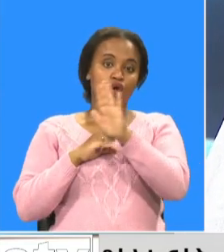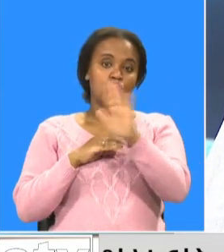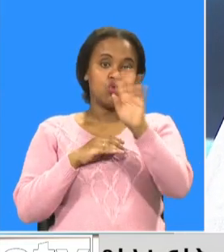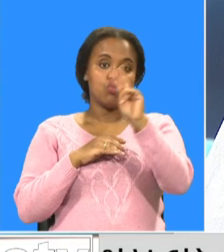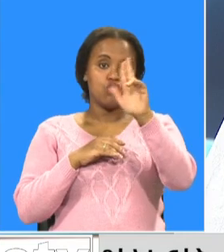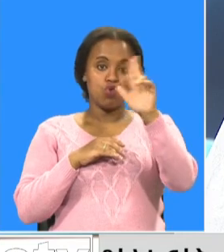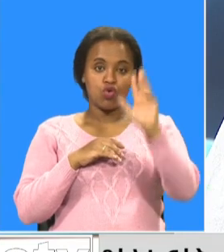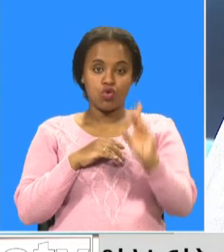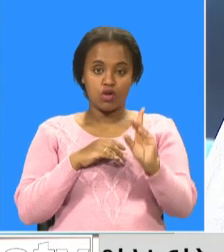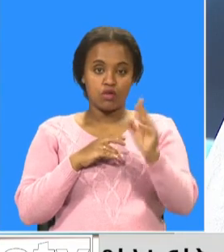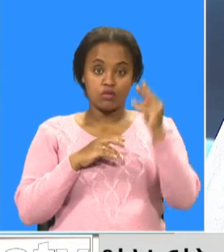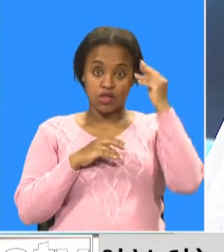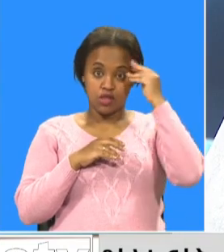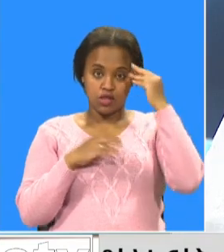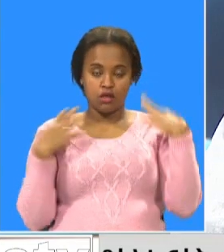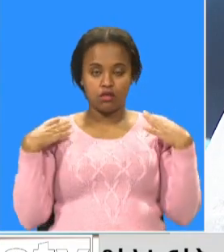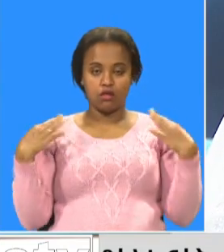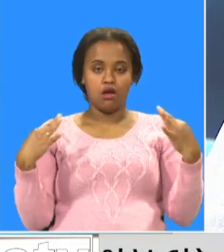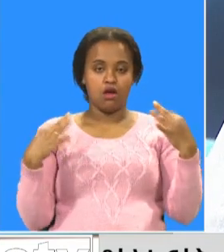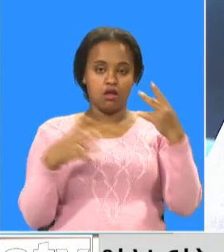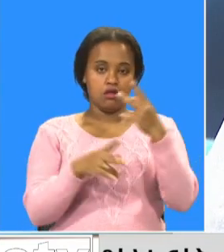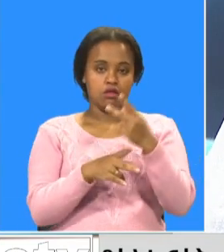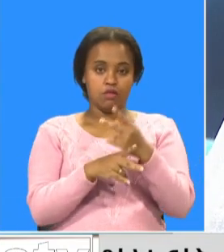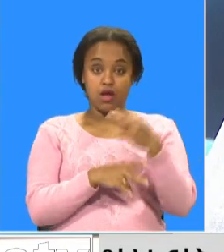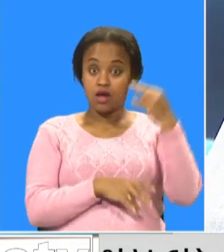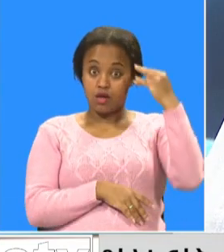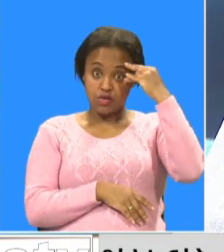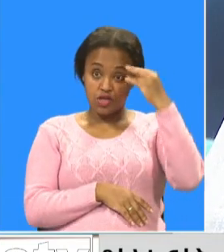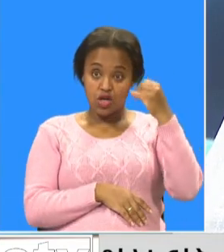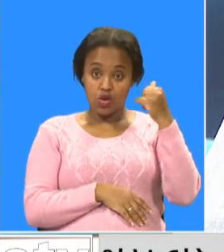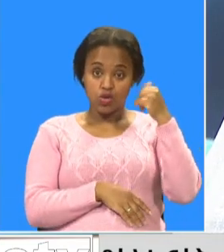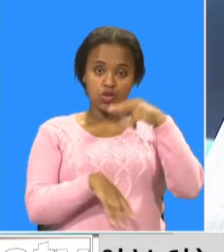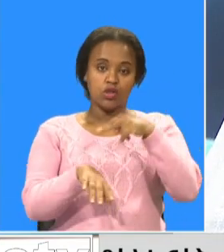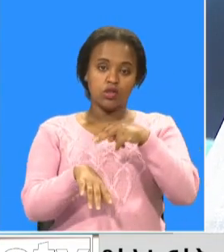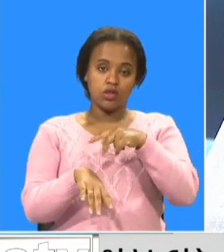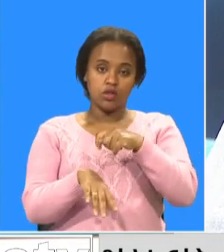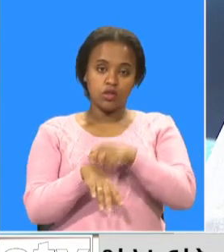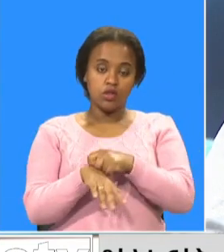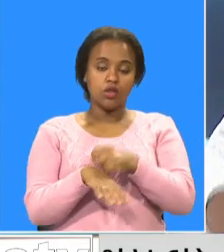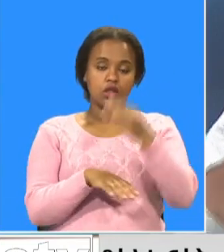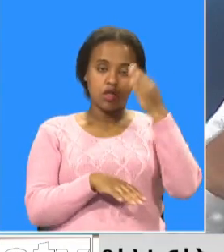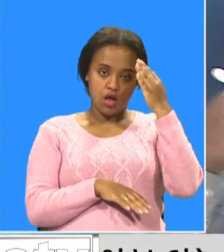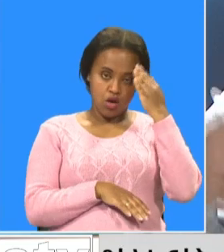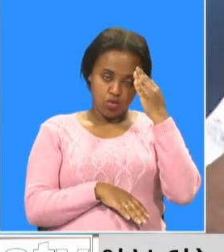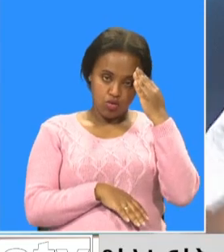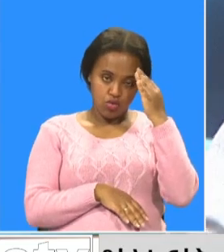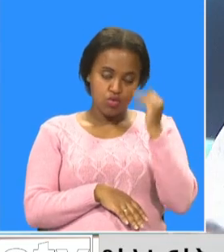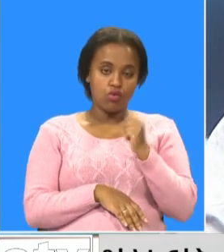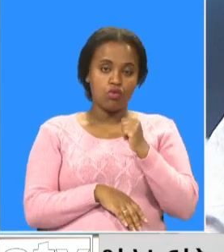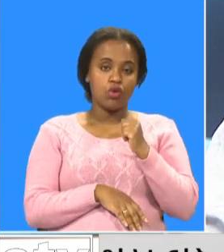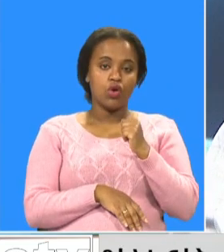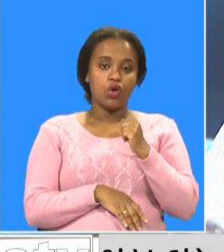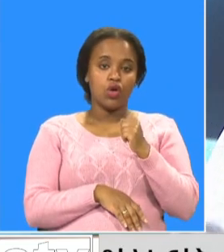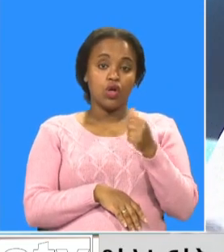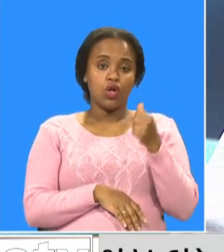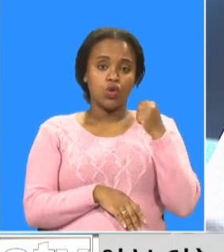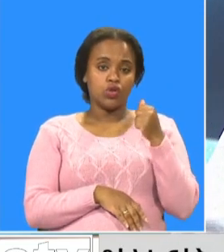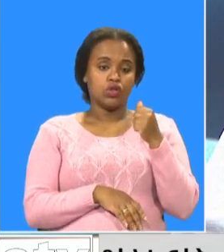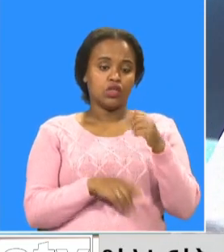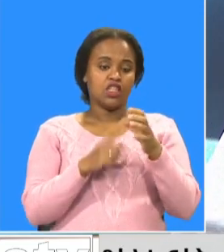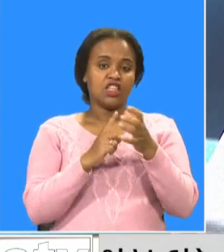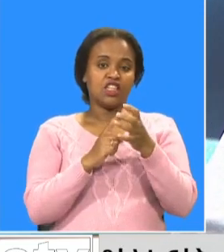ኮሚሽን፣ ጤና ጥበቃ ሚኒስቴር እና ሌሎችም ሴክተር መስሪያ ቤቶች ይህንን እንዲያውቁ እና ሌሎች ተያያዥ መረጃዎች ለዚህ ምንድን